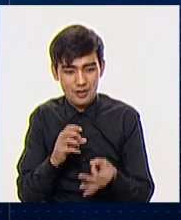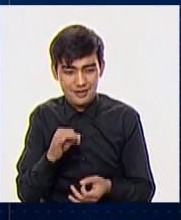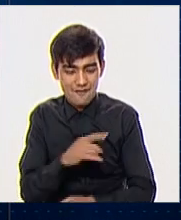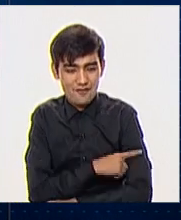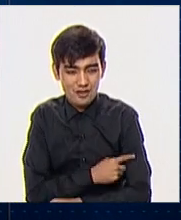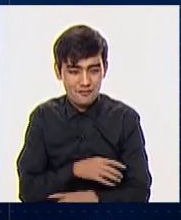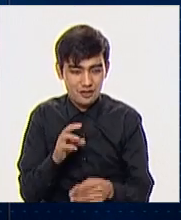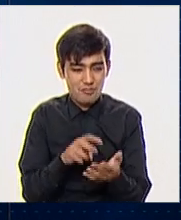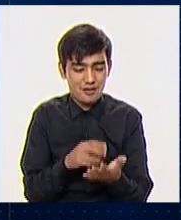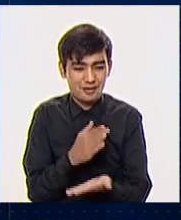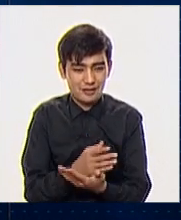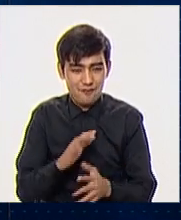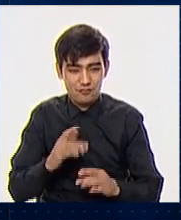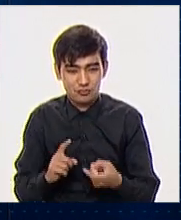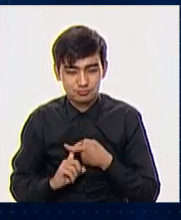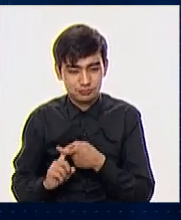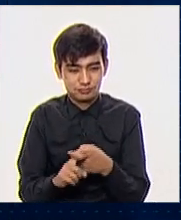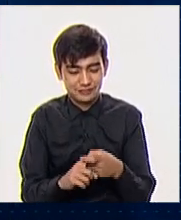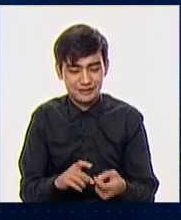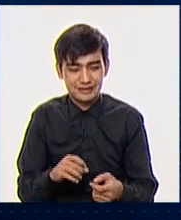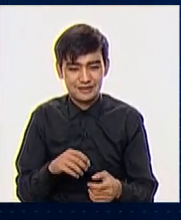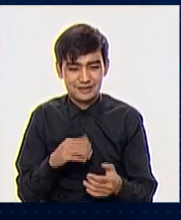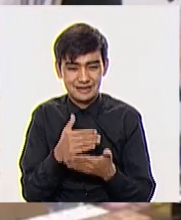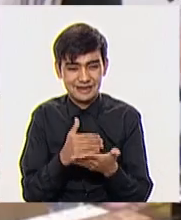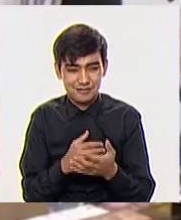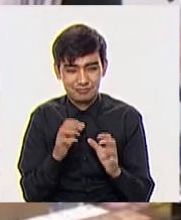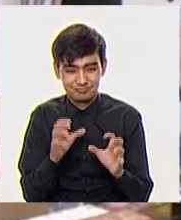при всплеске заболеваемости система здравоохранения рухнет.